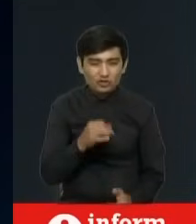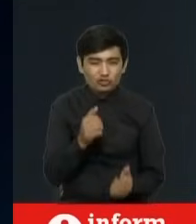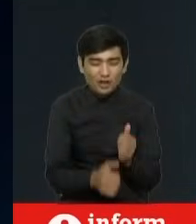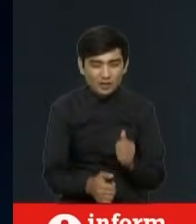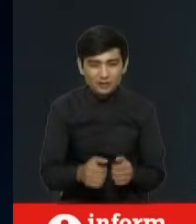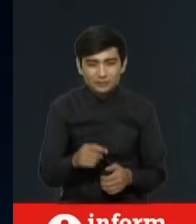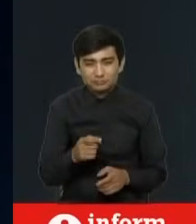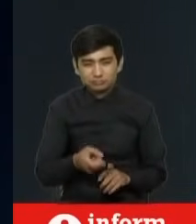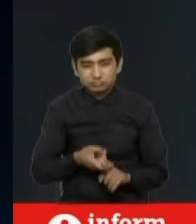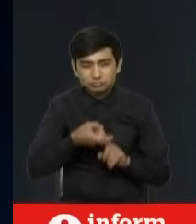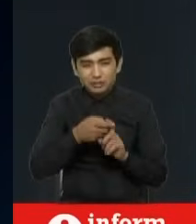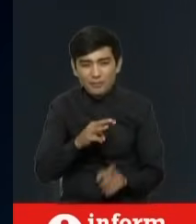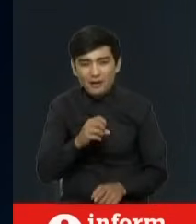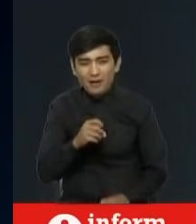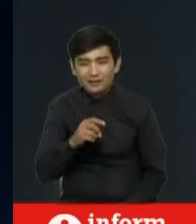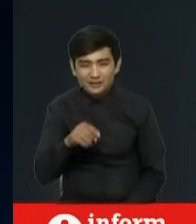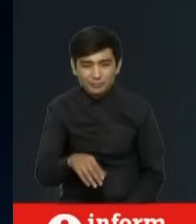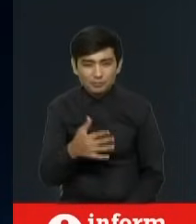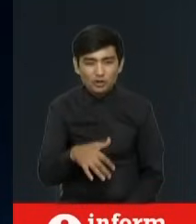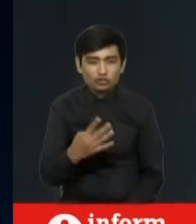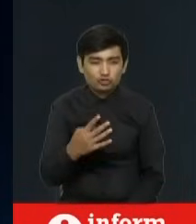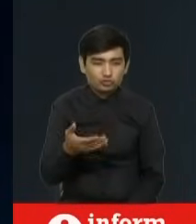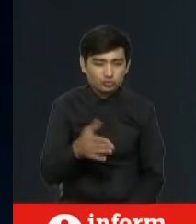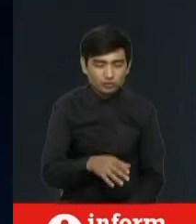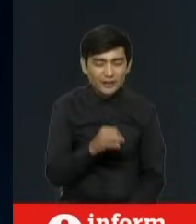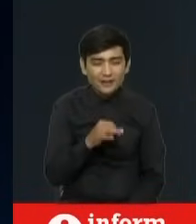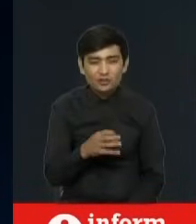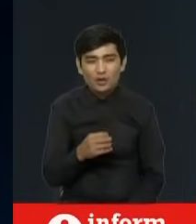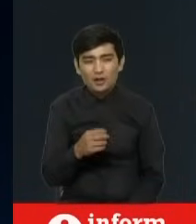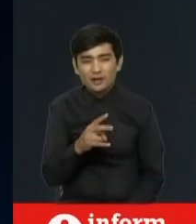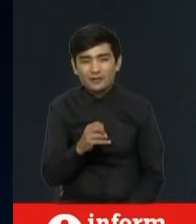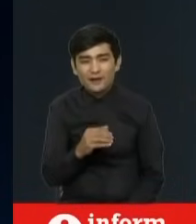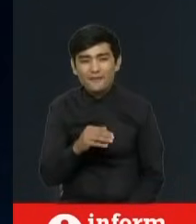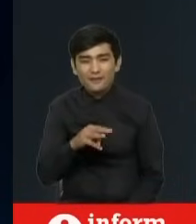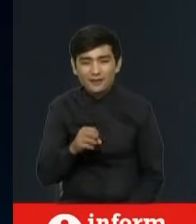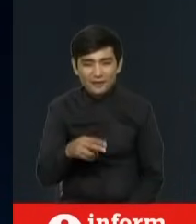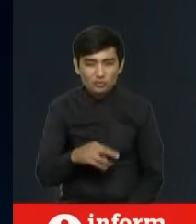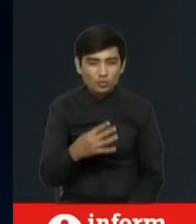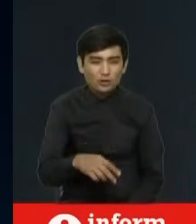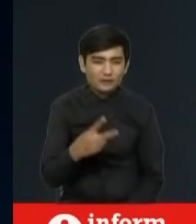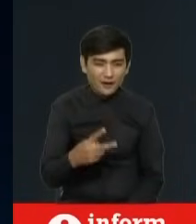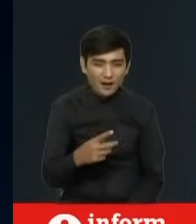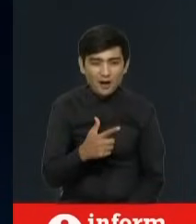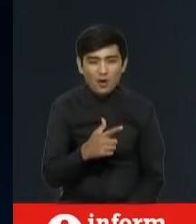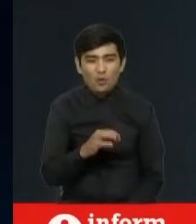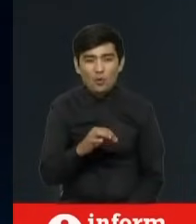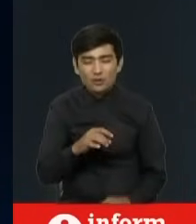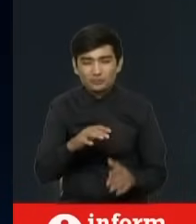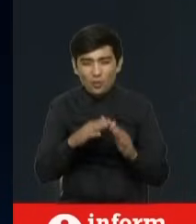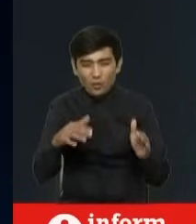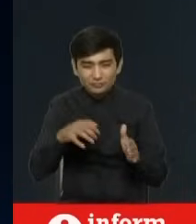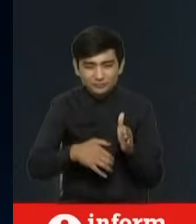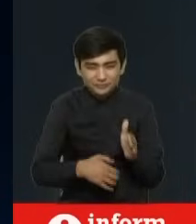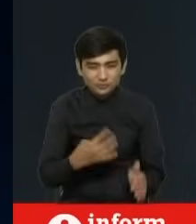грузоподъемных механизмах 54 случая. В горнорудной отрасли 40 аварий и нефтяной 42 случая. Трагедии также случаются